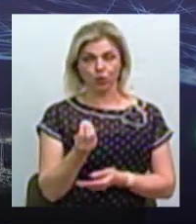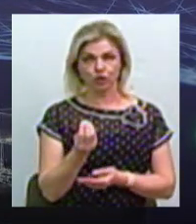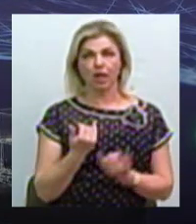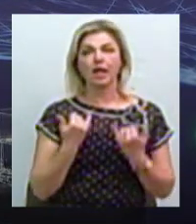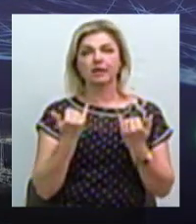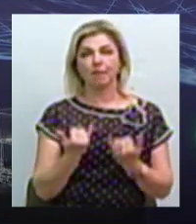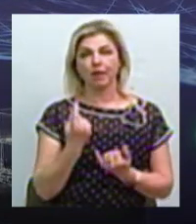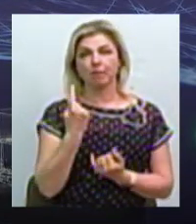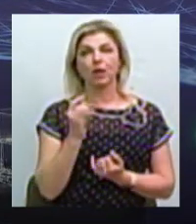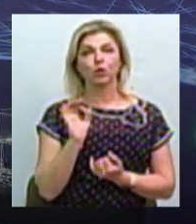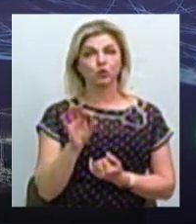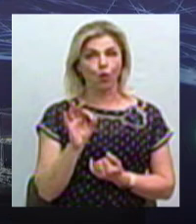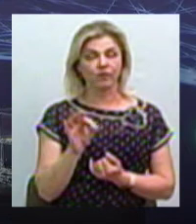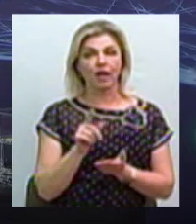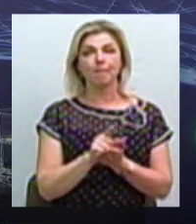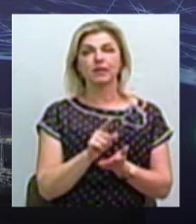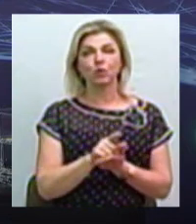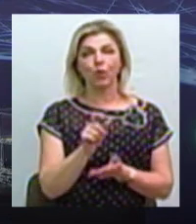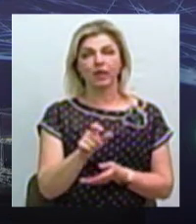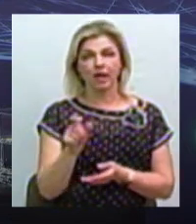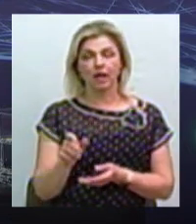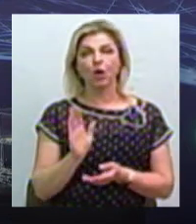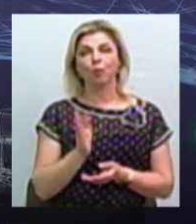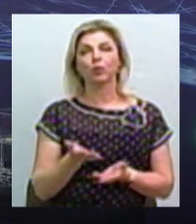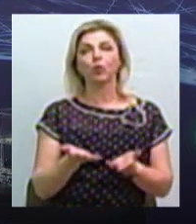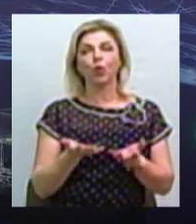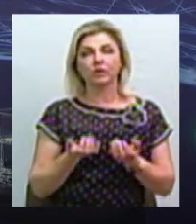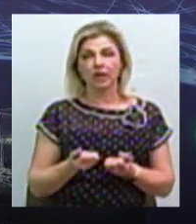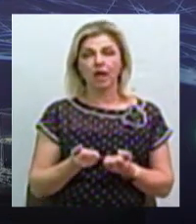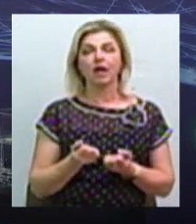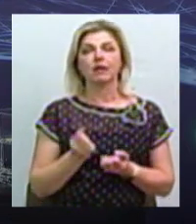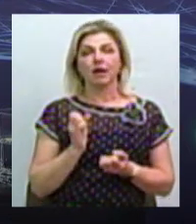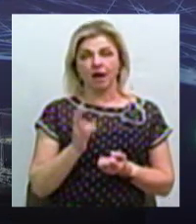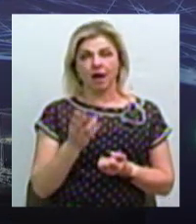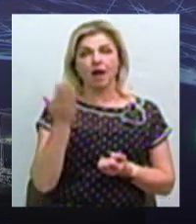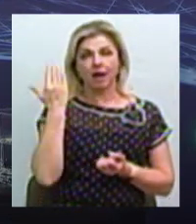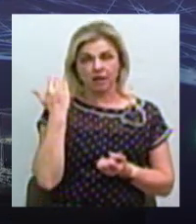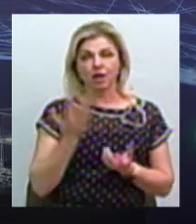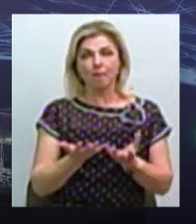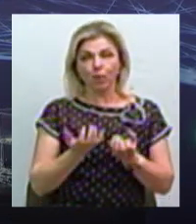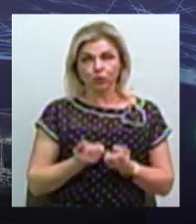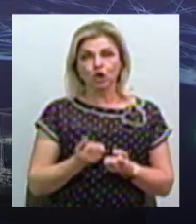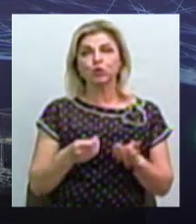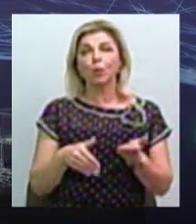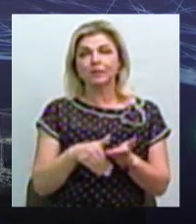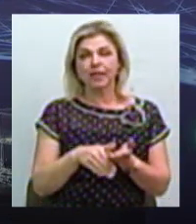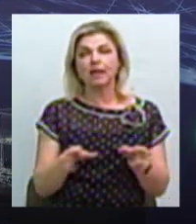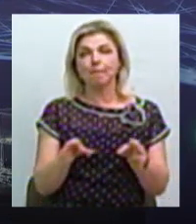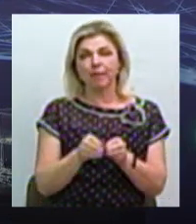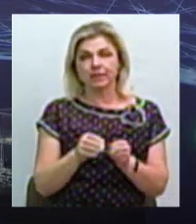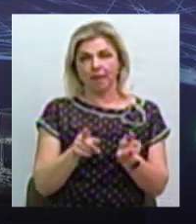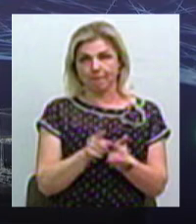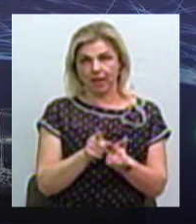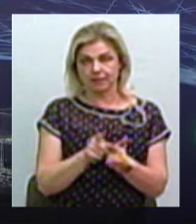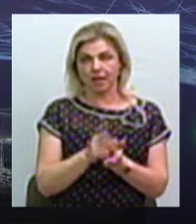з 1 жовтня, пенсіонери будуть отримувати, як і отримували разом з пенсією, на ті